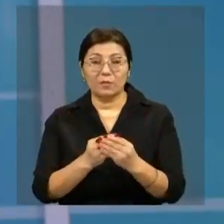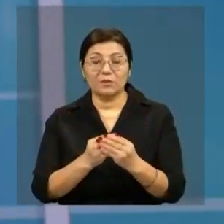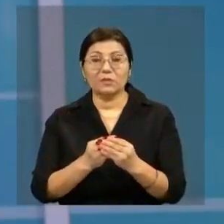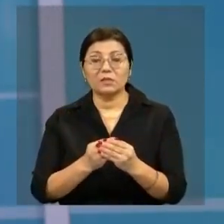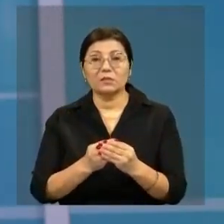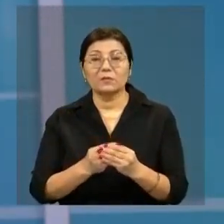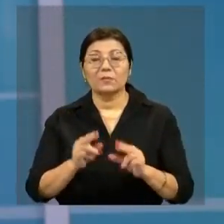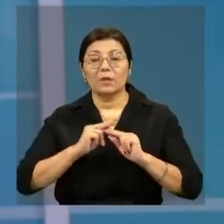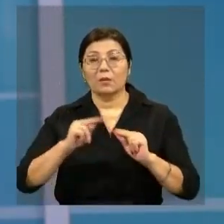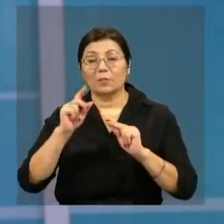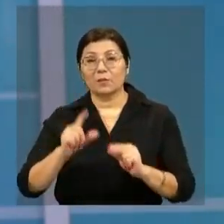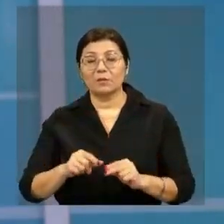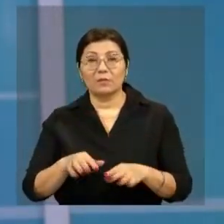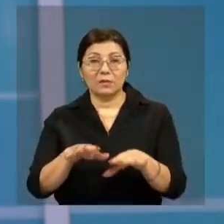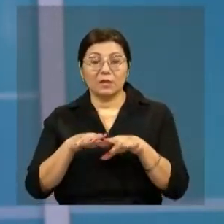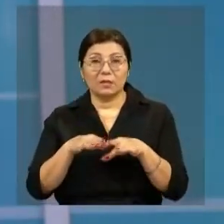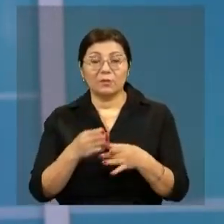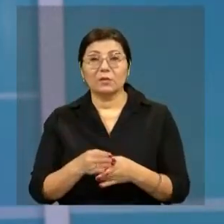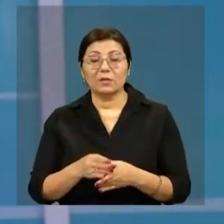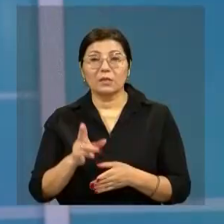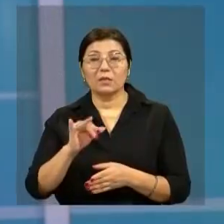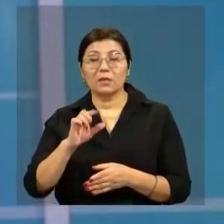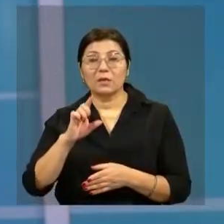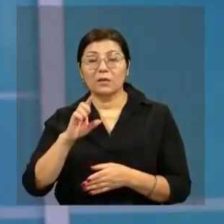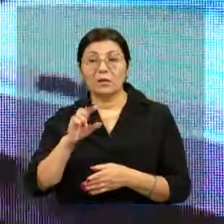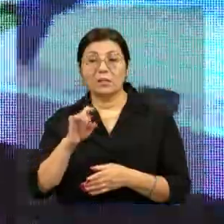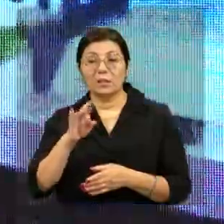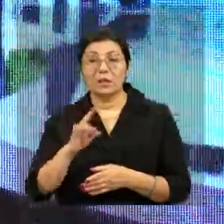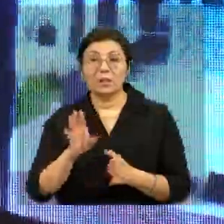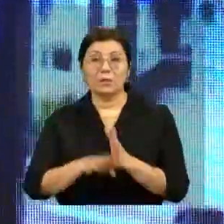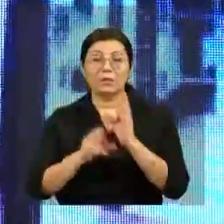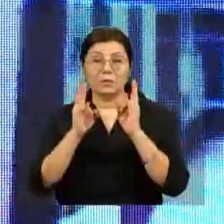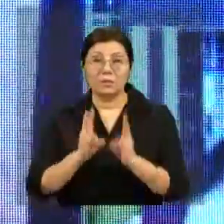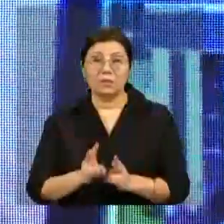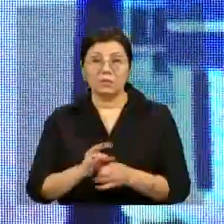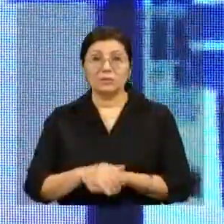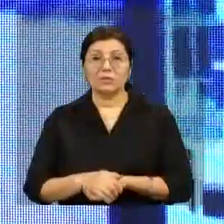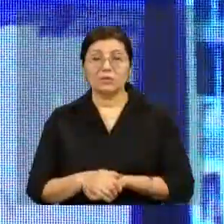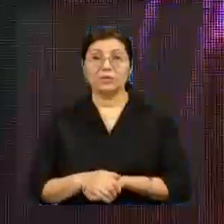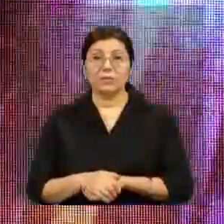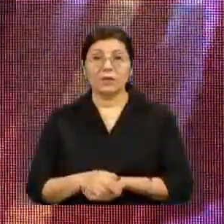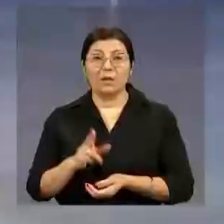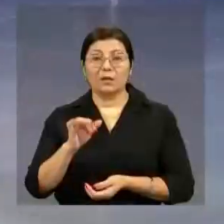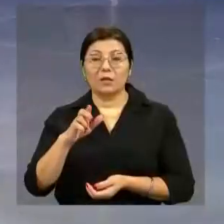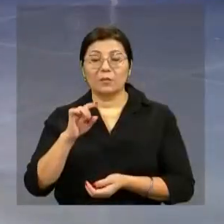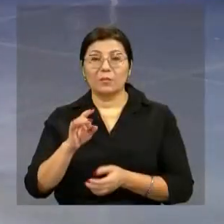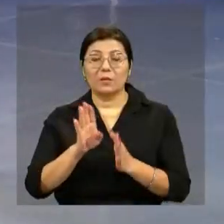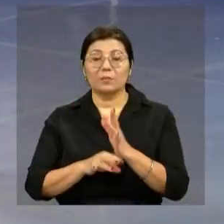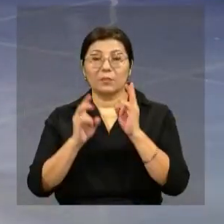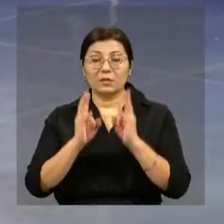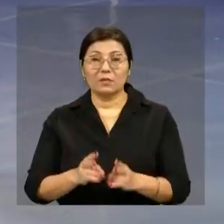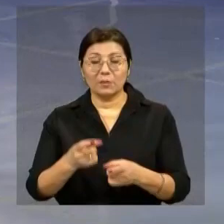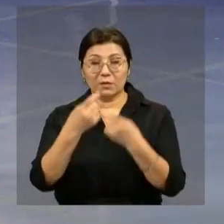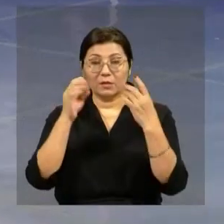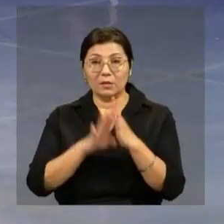информатики на тему кибергигиена, кибербезопасность. Угу. Что это? Разъясните нам, расскажите. Кибербезопасность — это информационная